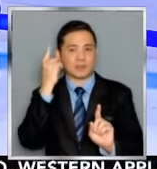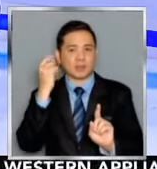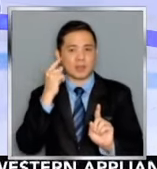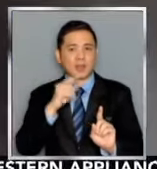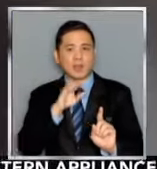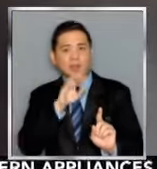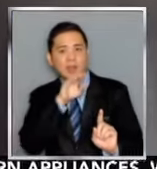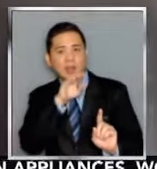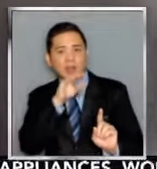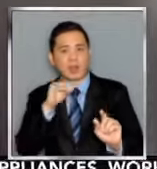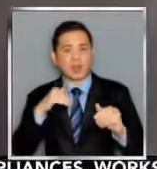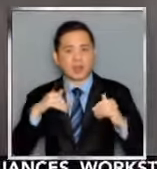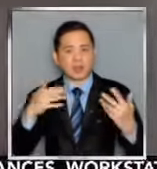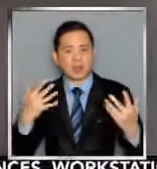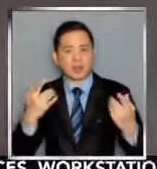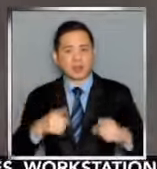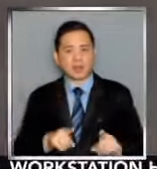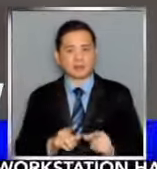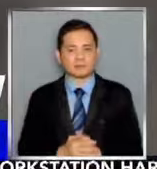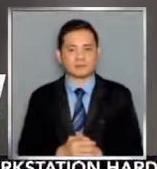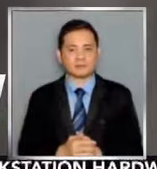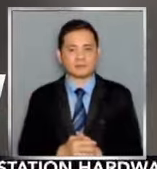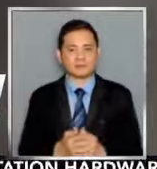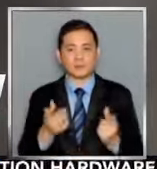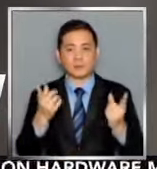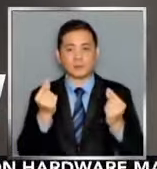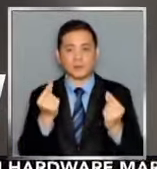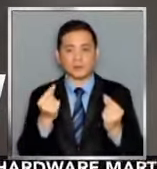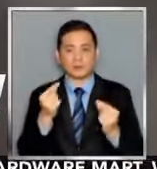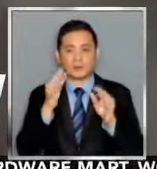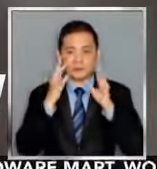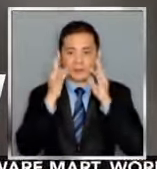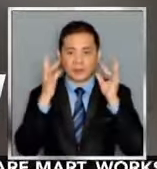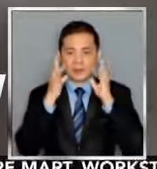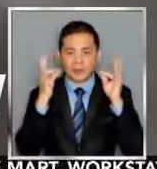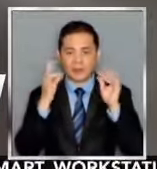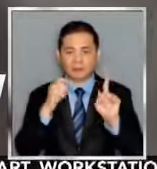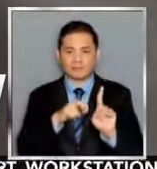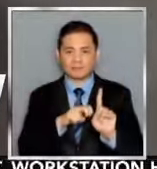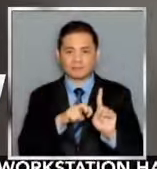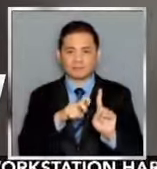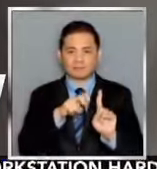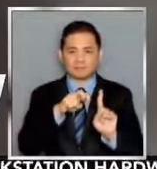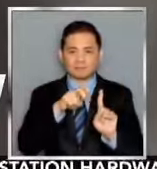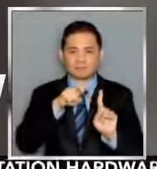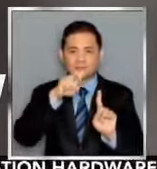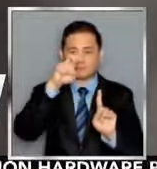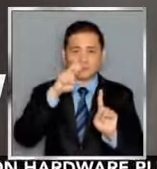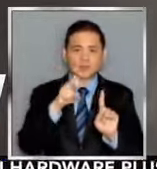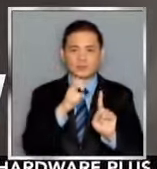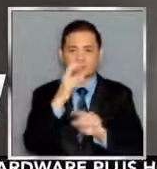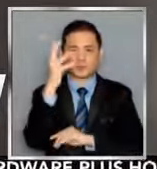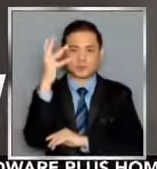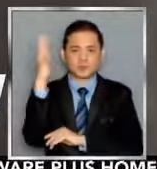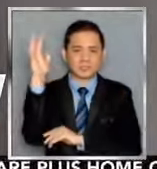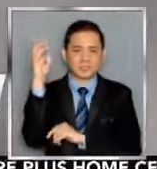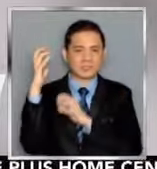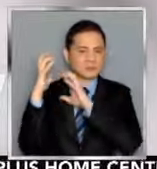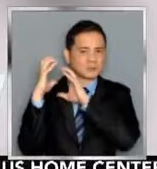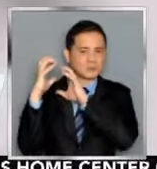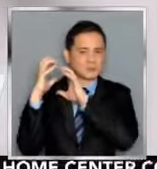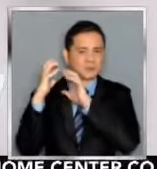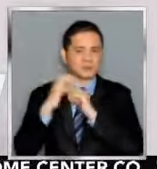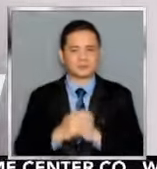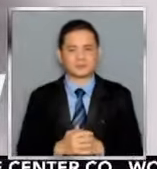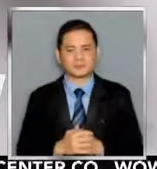kanya. Umakyat ang pusang si Chinky sa halos tuktok ng mataas ng puno ng nyog. Bira ng kanyang